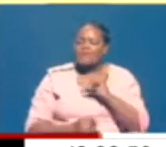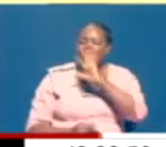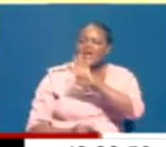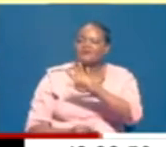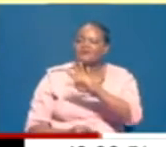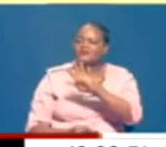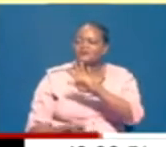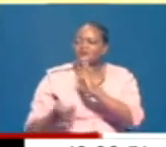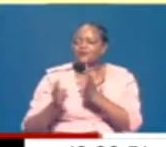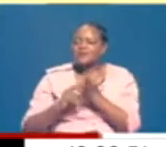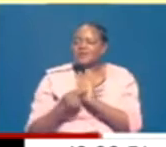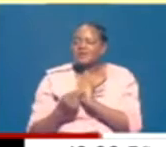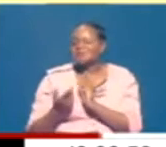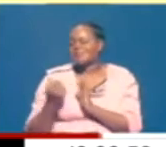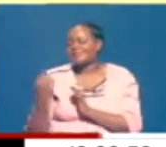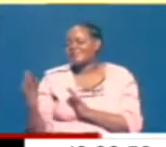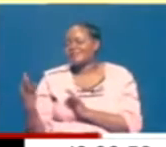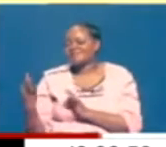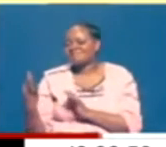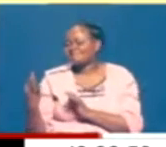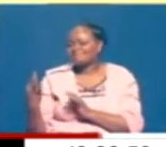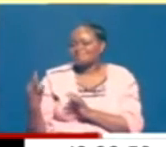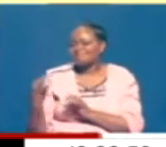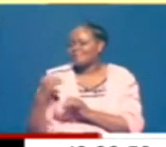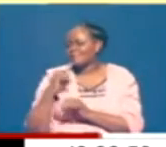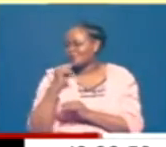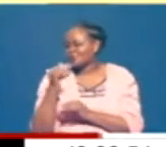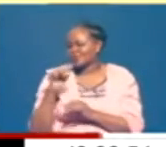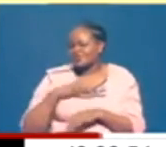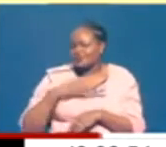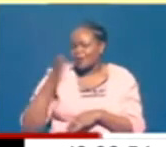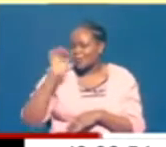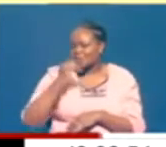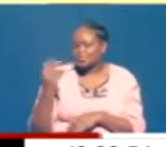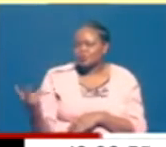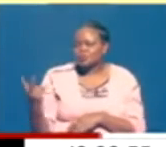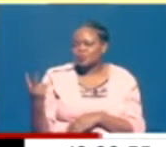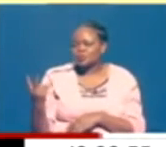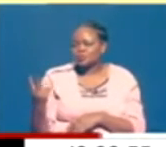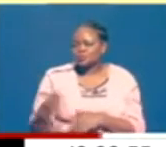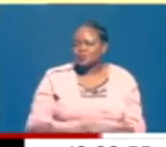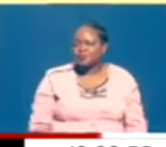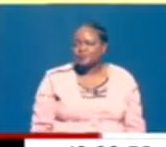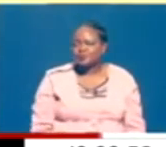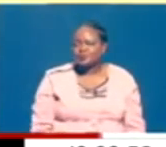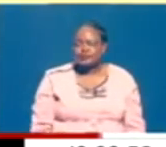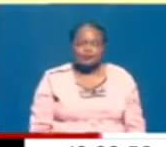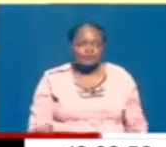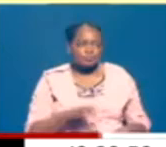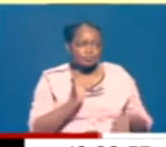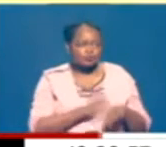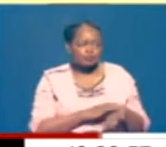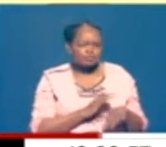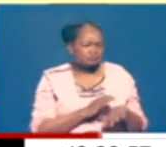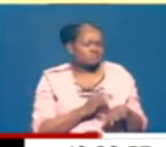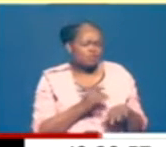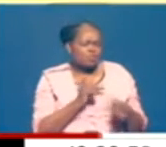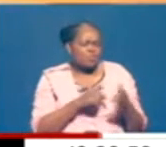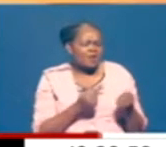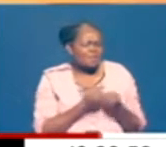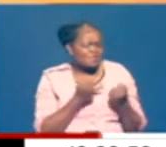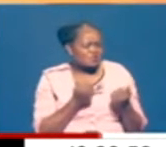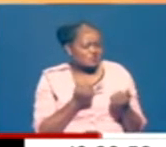kwamba hiyo IBC hawakuwa na quorum. Hawakuwa na uwezo. Ni vipi tukafika pale hadi IBC yenyewe kufanya